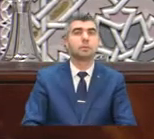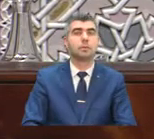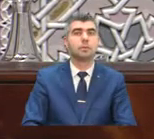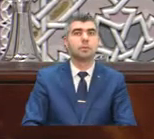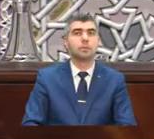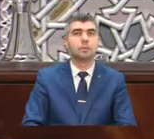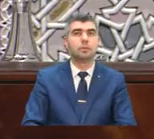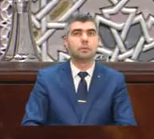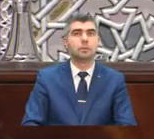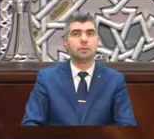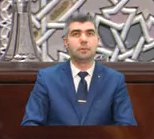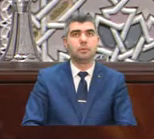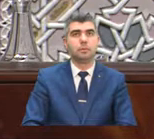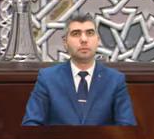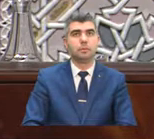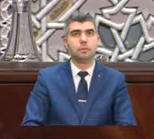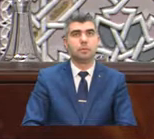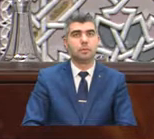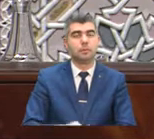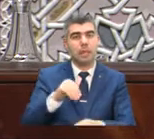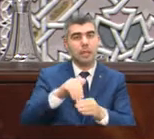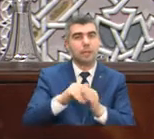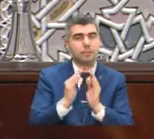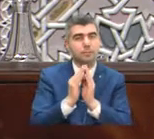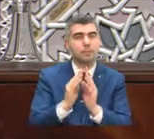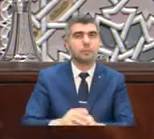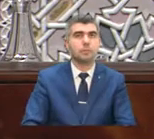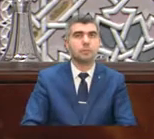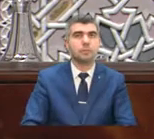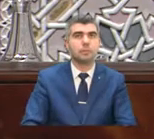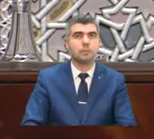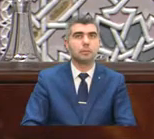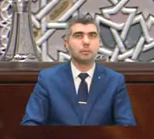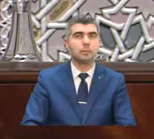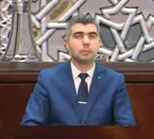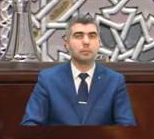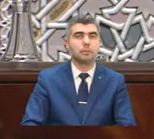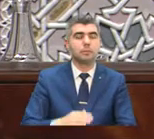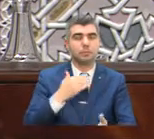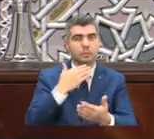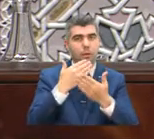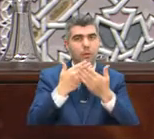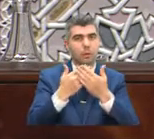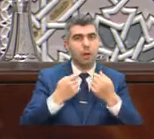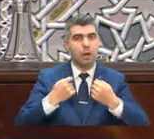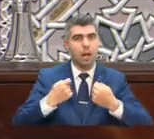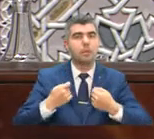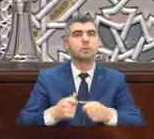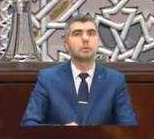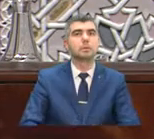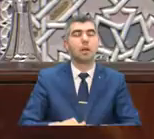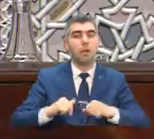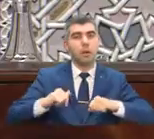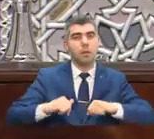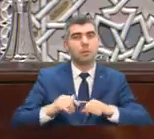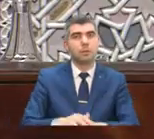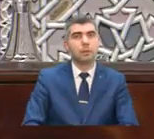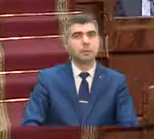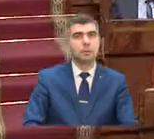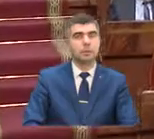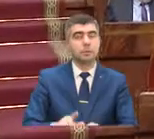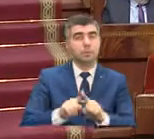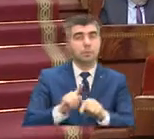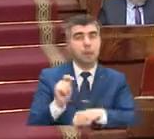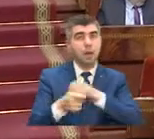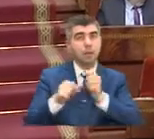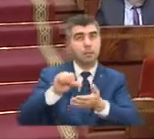تفضلوا السيد النائب من فريق العدالة والتنمية. شكرا السيد الرئيس. السيد الوزير، العالم القروي